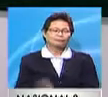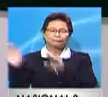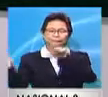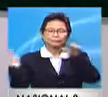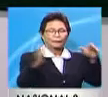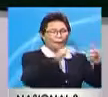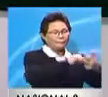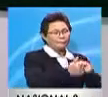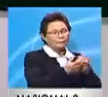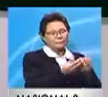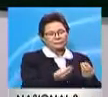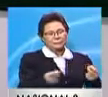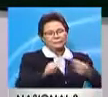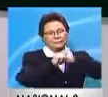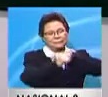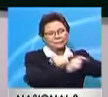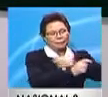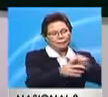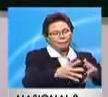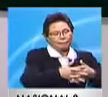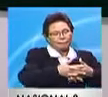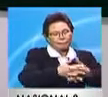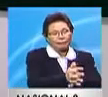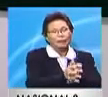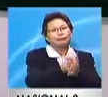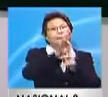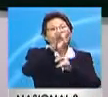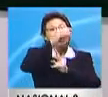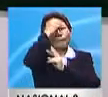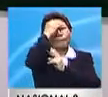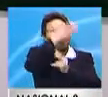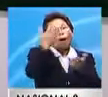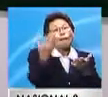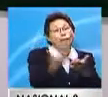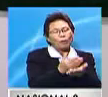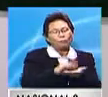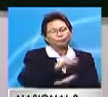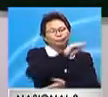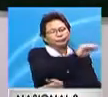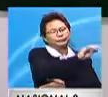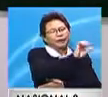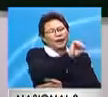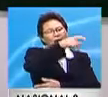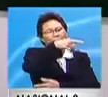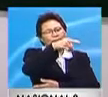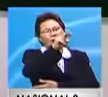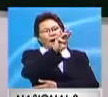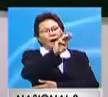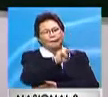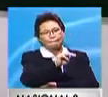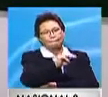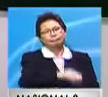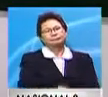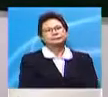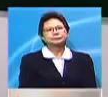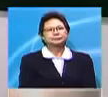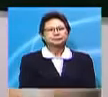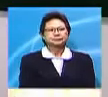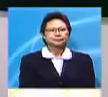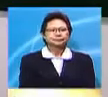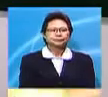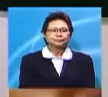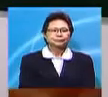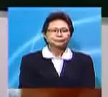beralih ke isu tanah Taman Manggis Di Pulau Pinang lagi maklumat terbaharu diserahkan kepada suruhanjaya pencegahan rasuah Malaysia